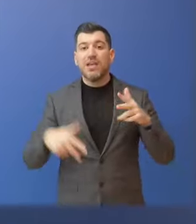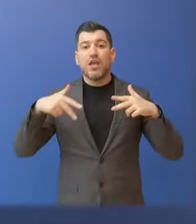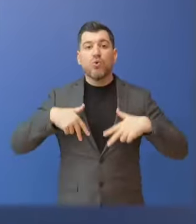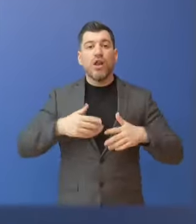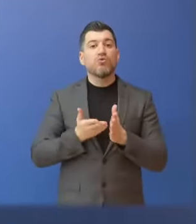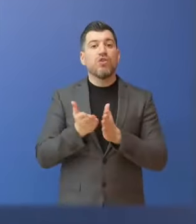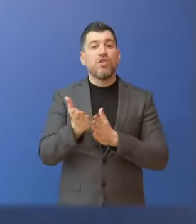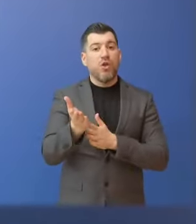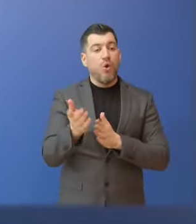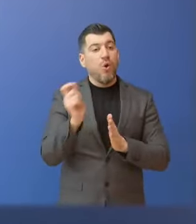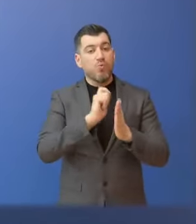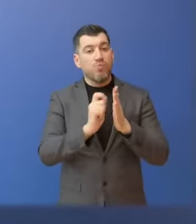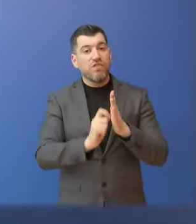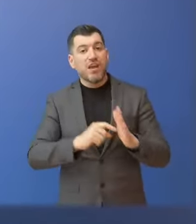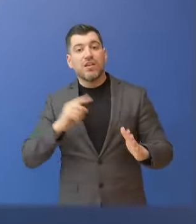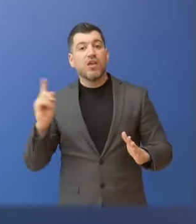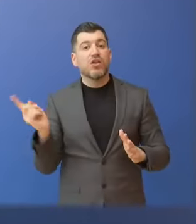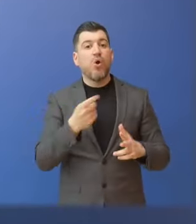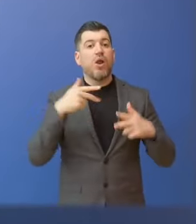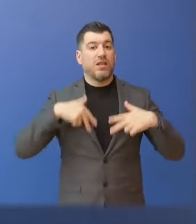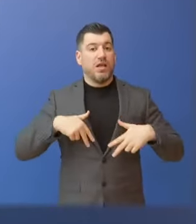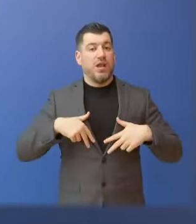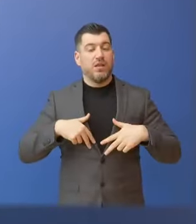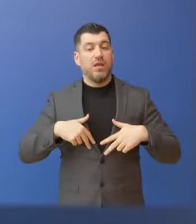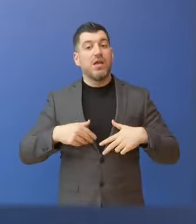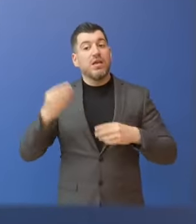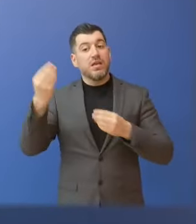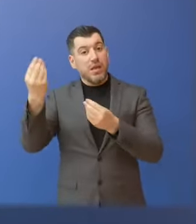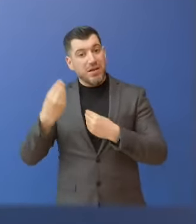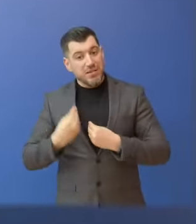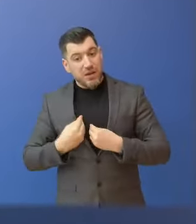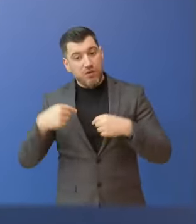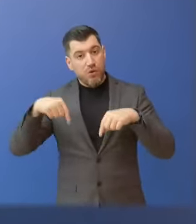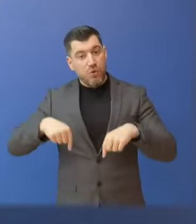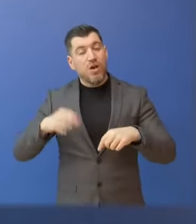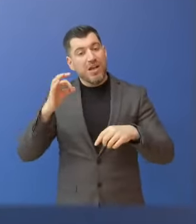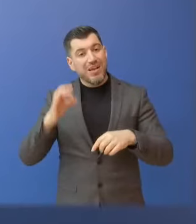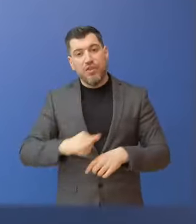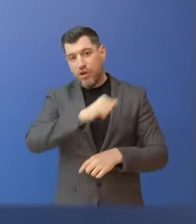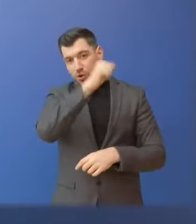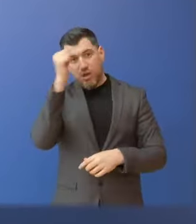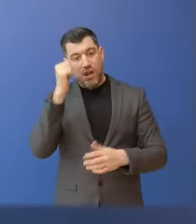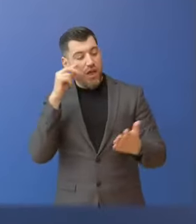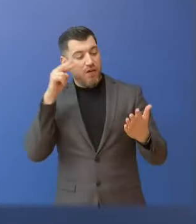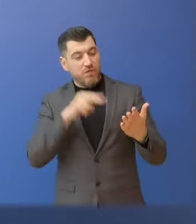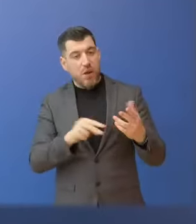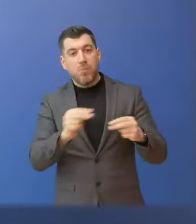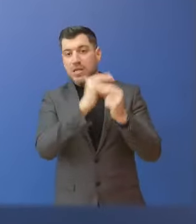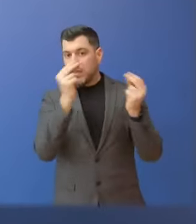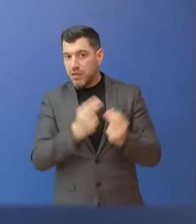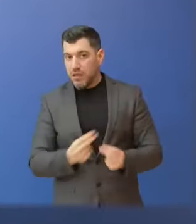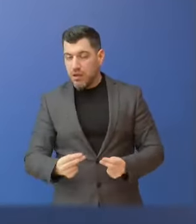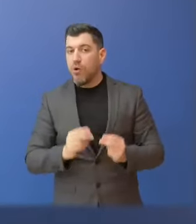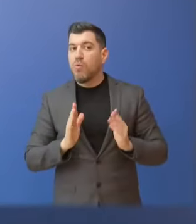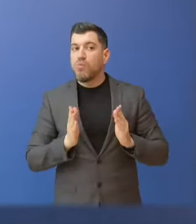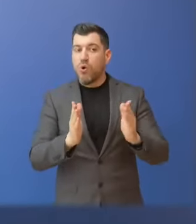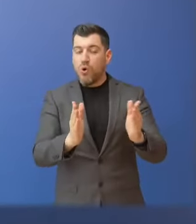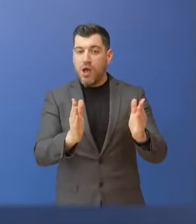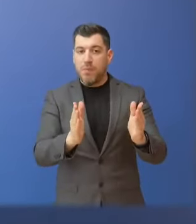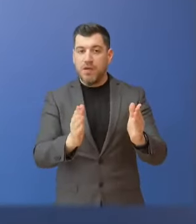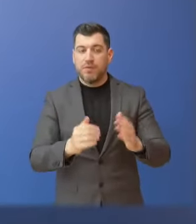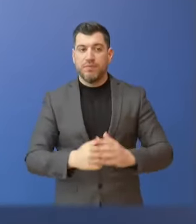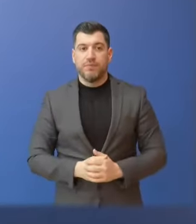ευρώπη έρχεται και σε μάς κάθε καλοκαίρι βλέπουμε τα συμπεράσματα προχωράμε και πολύ πιο